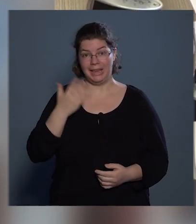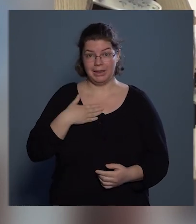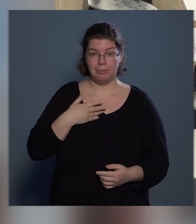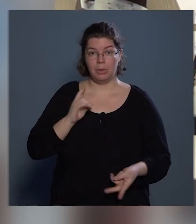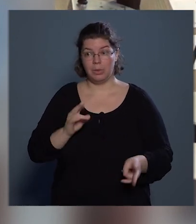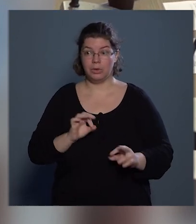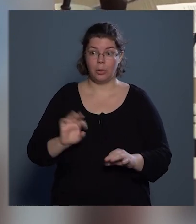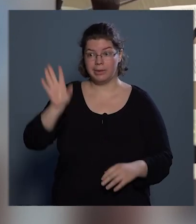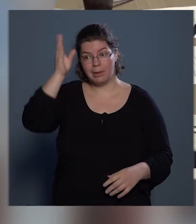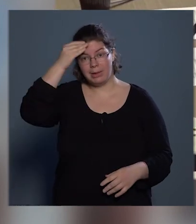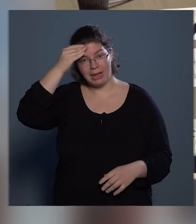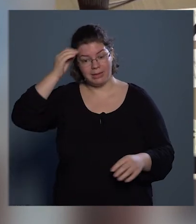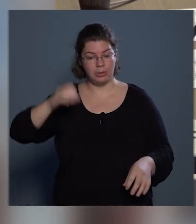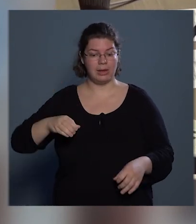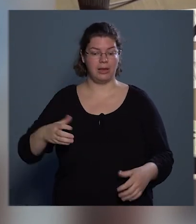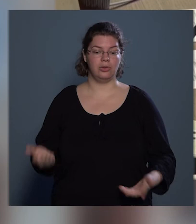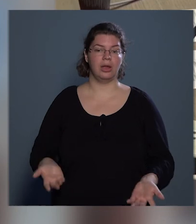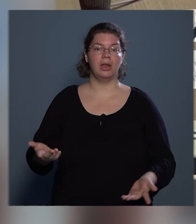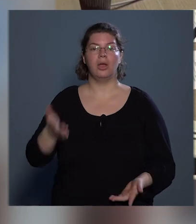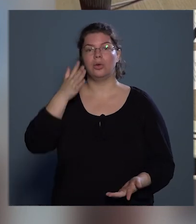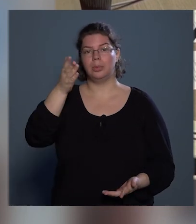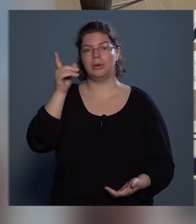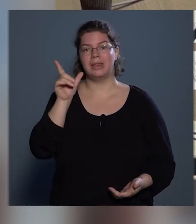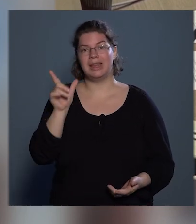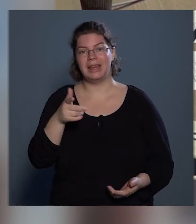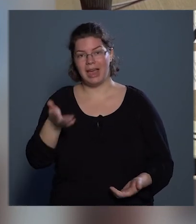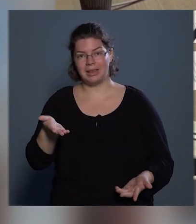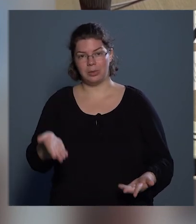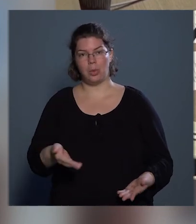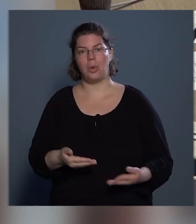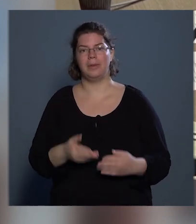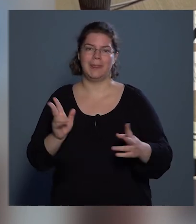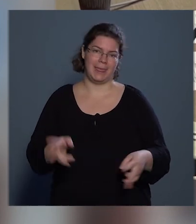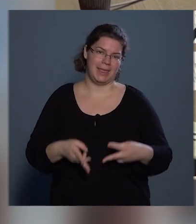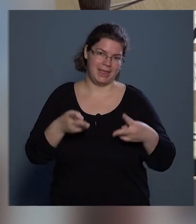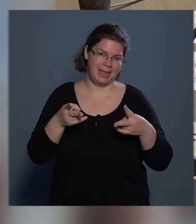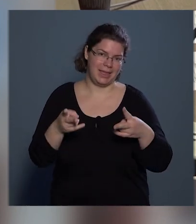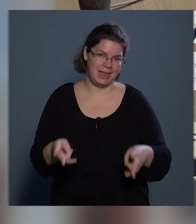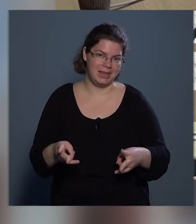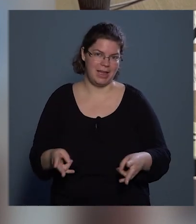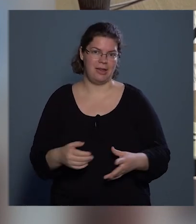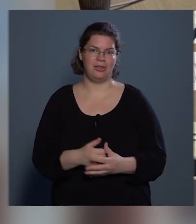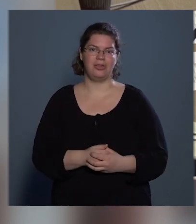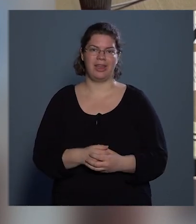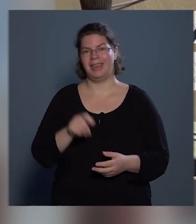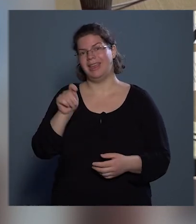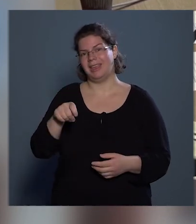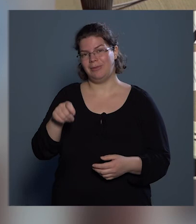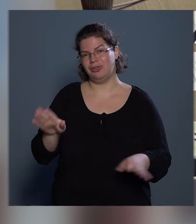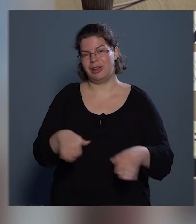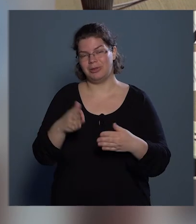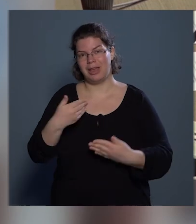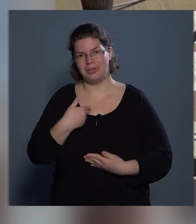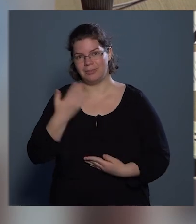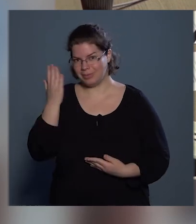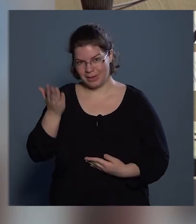az emlékező tehetségem, de Komoróczi László, kedves ugye, képviselőtársam, nem tudom,